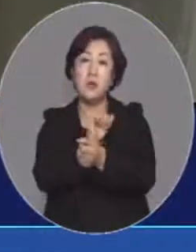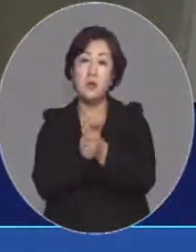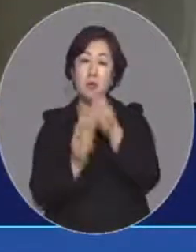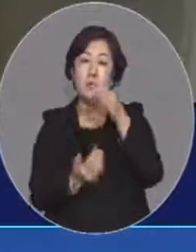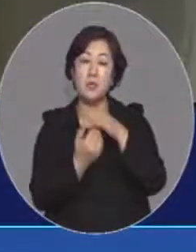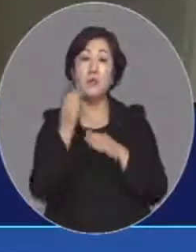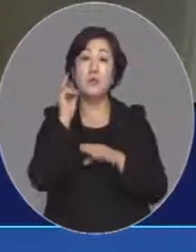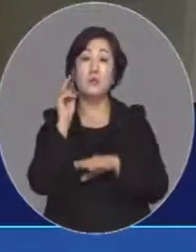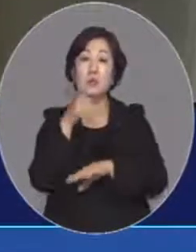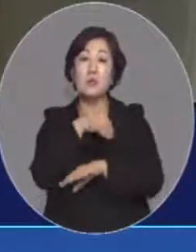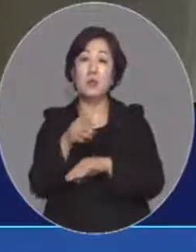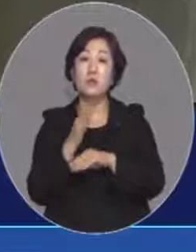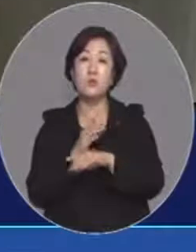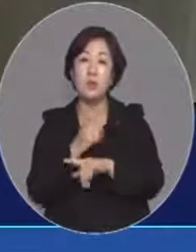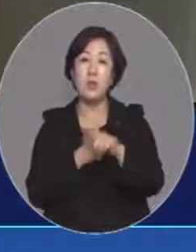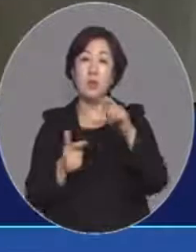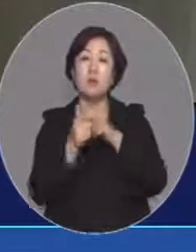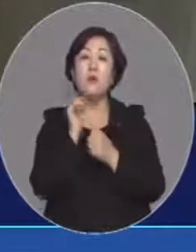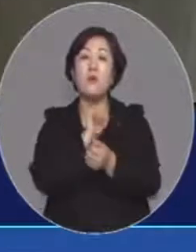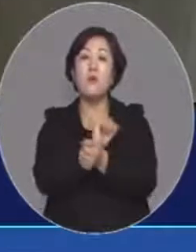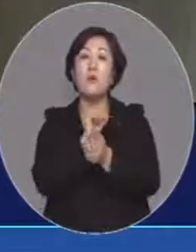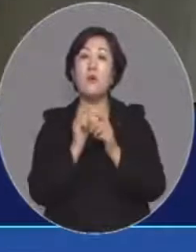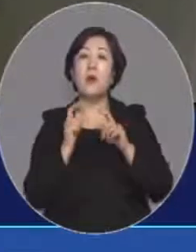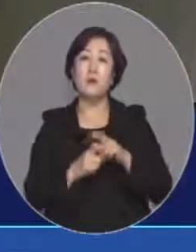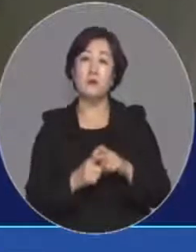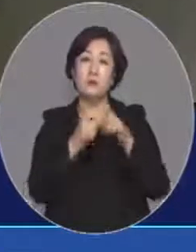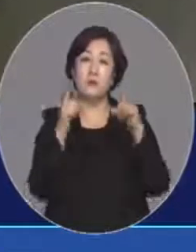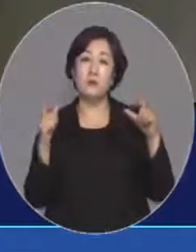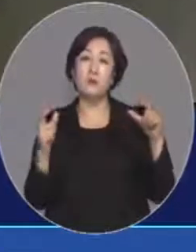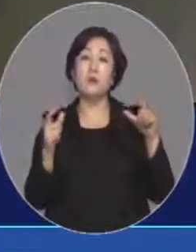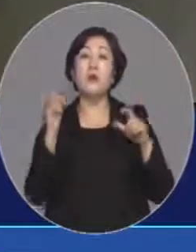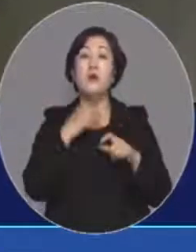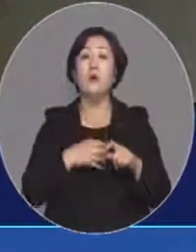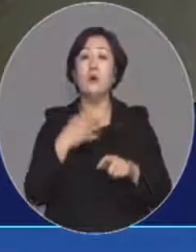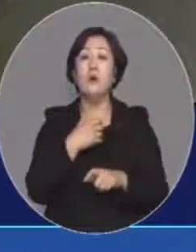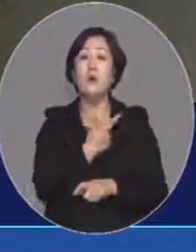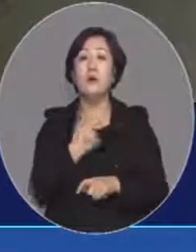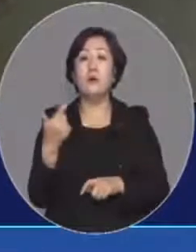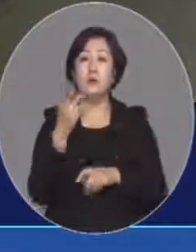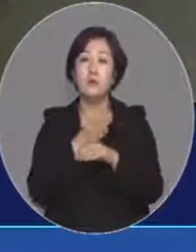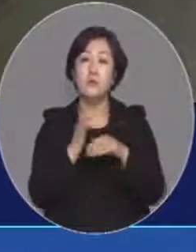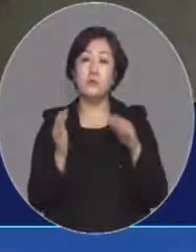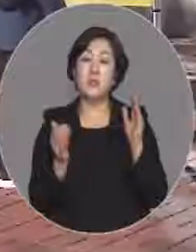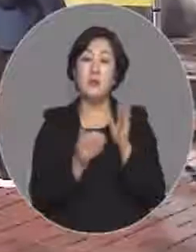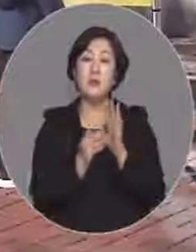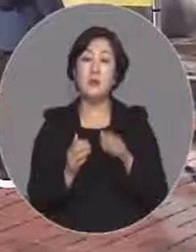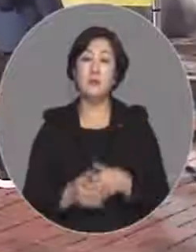추측만 나오면서 폭발적인 확산이 우려되는 상황입니다. 조윤호 기자입니다.